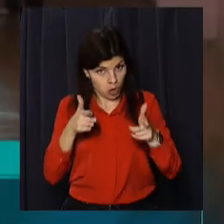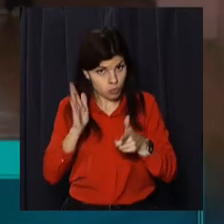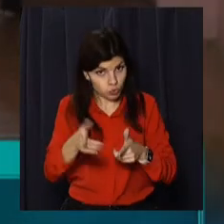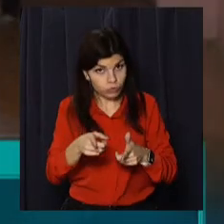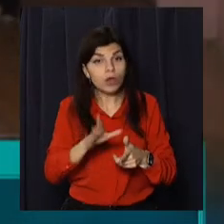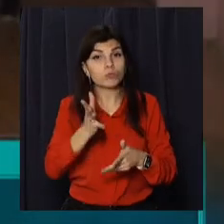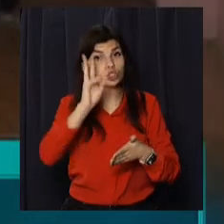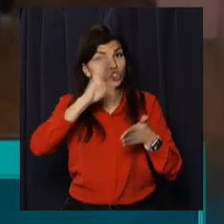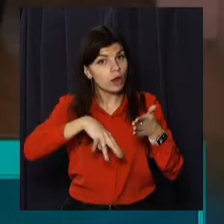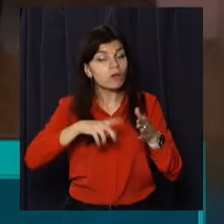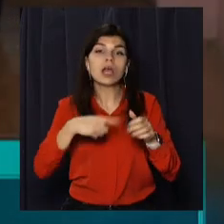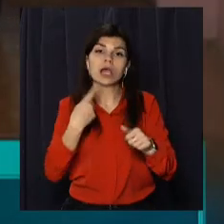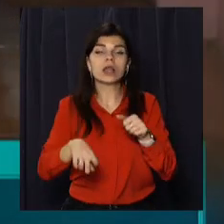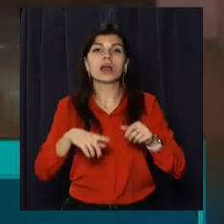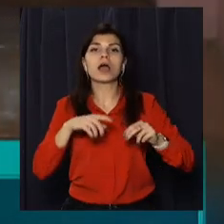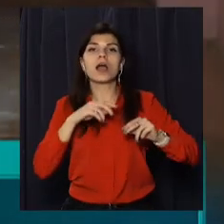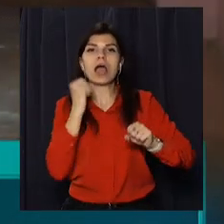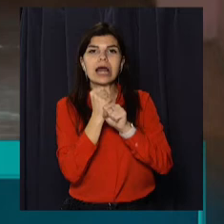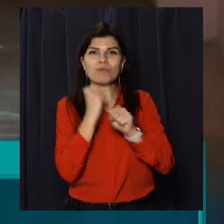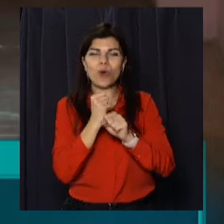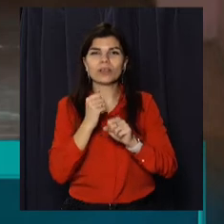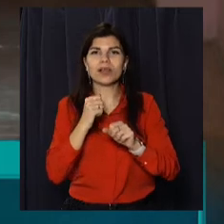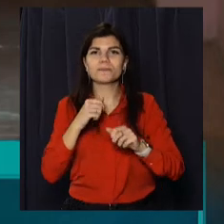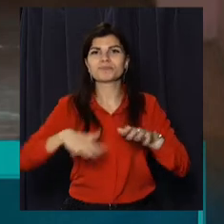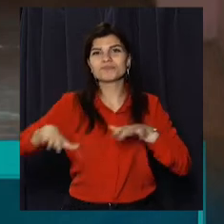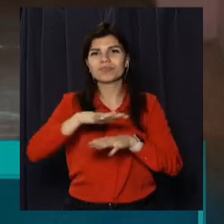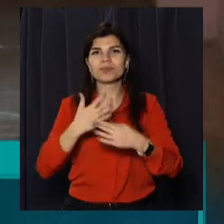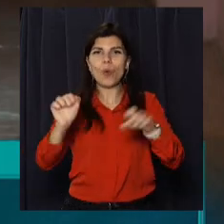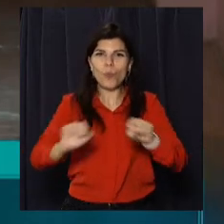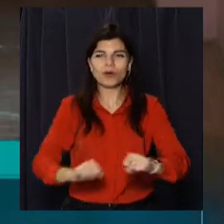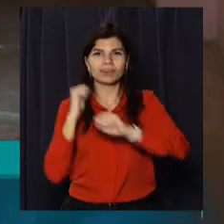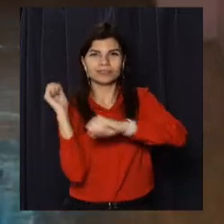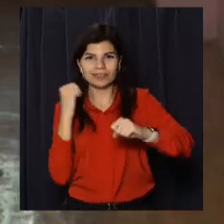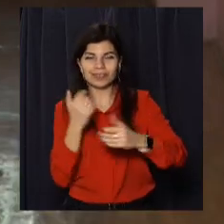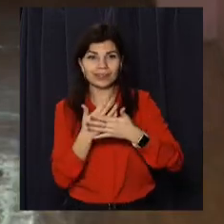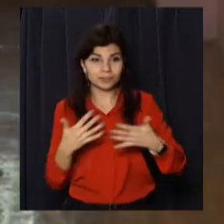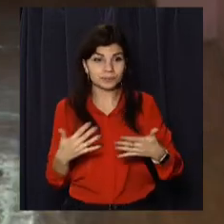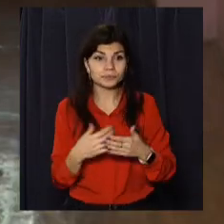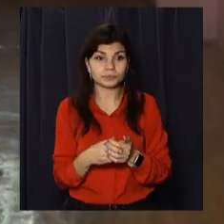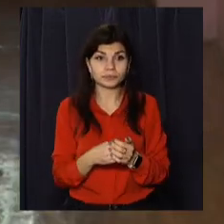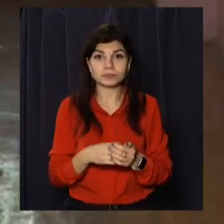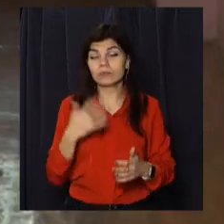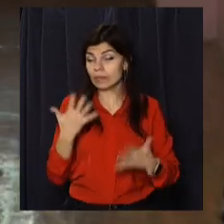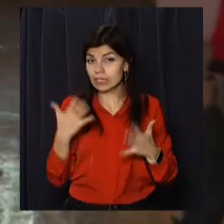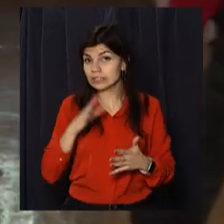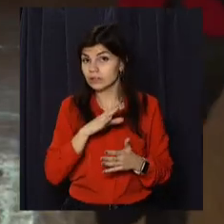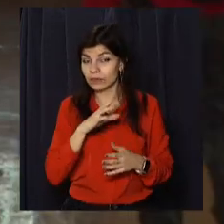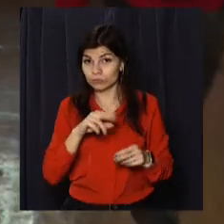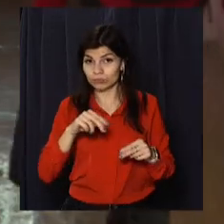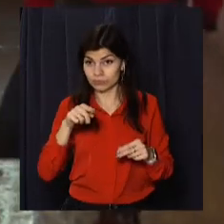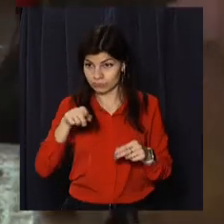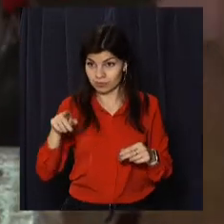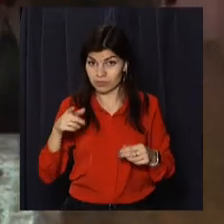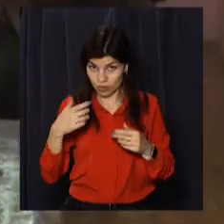будуть громадські роботи в управлінні, якщо це буде неодноразово. Тобто пояснюю, що мати бекграунд адміністративної притягнення